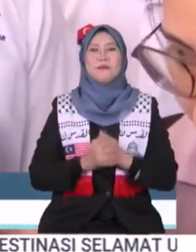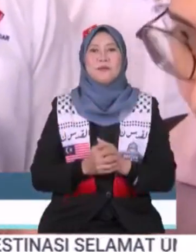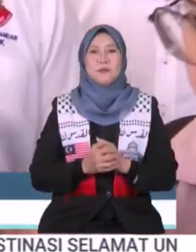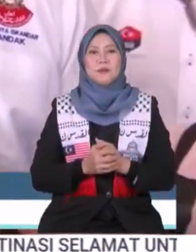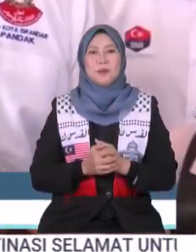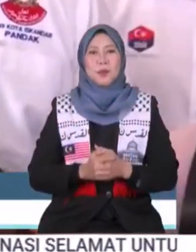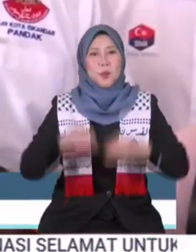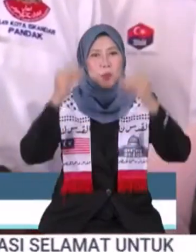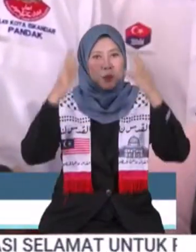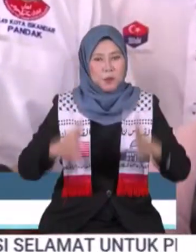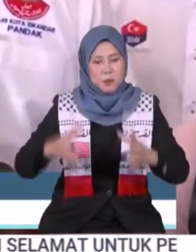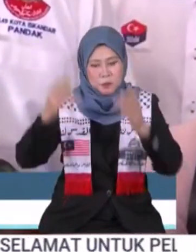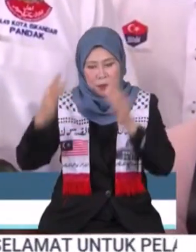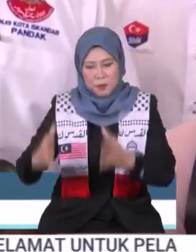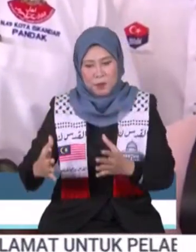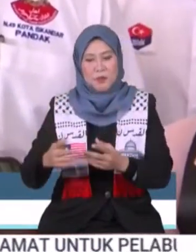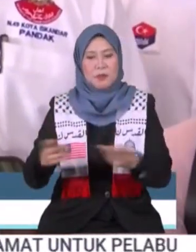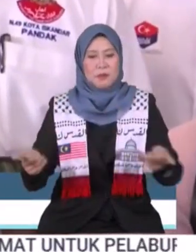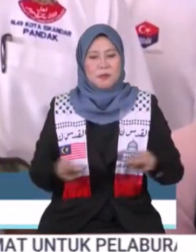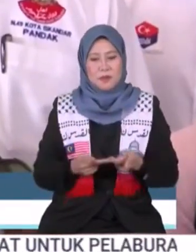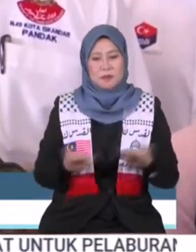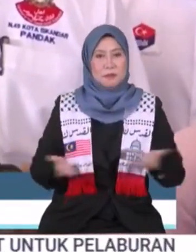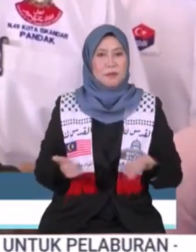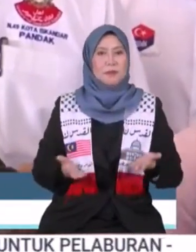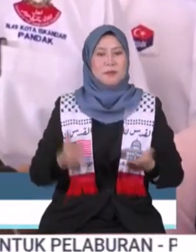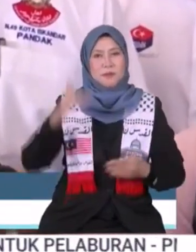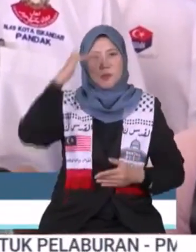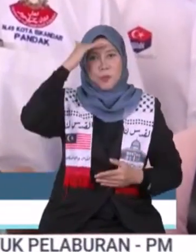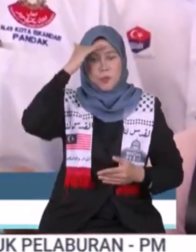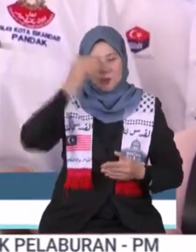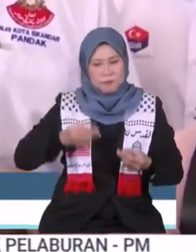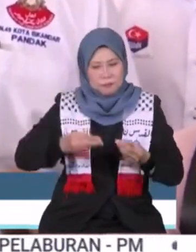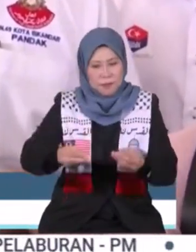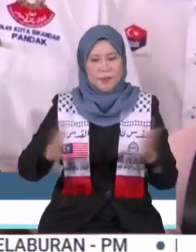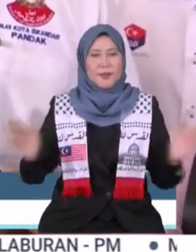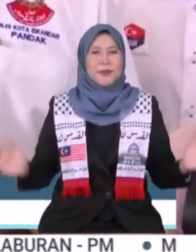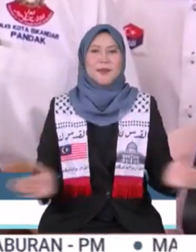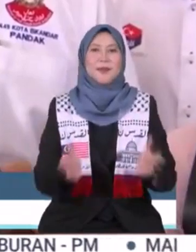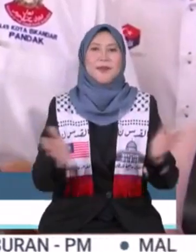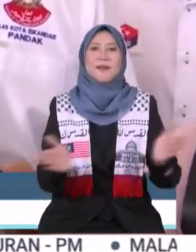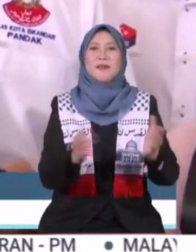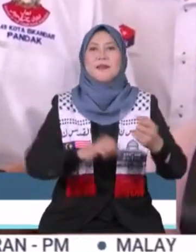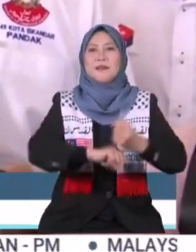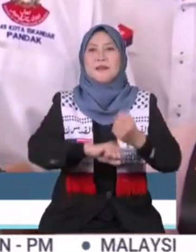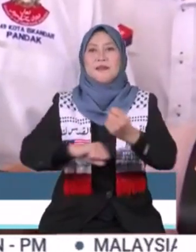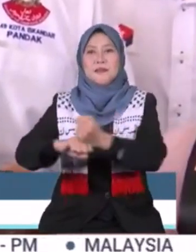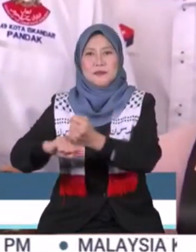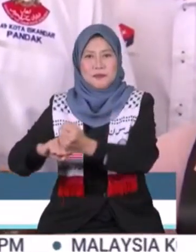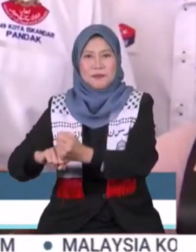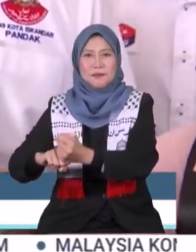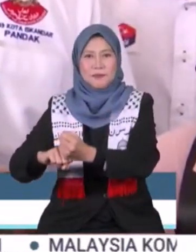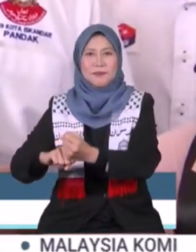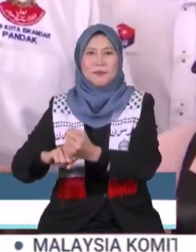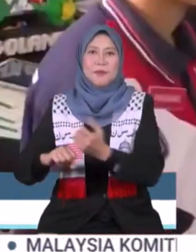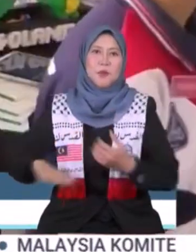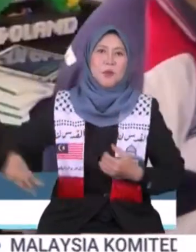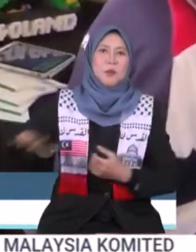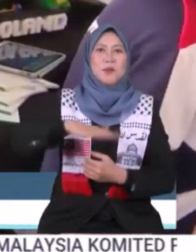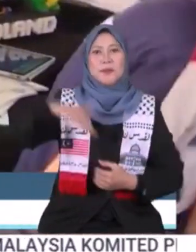guru-guru di kawasan Negeri Johor ini untuk beri galakan dan sokongan kepada guru-guru di seluruh Negeri